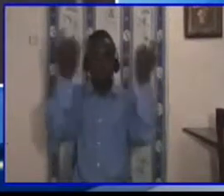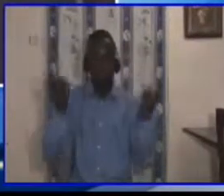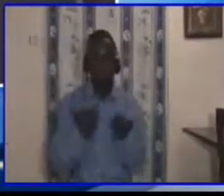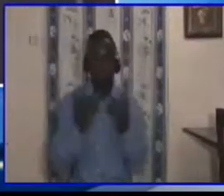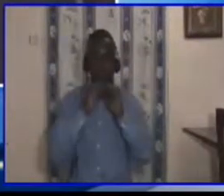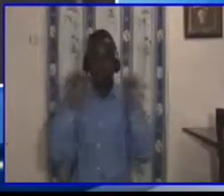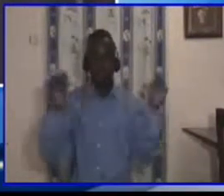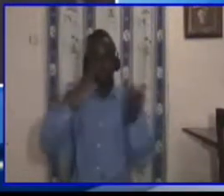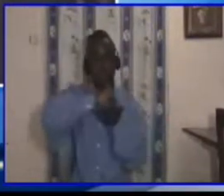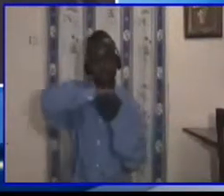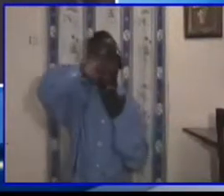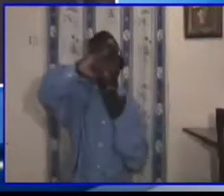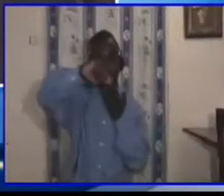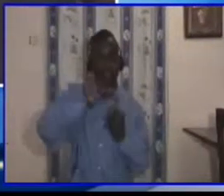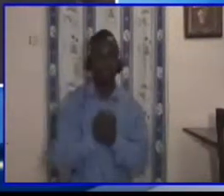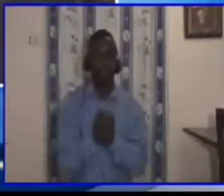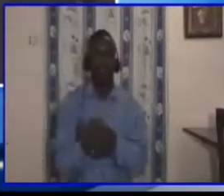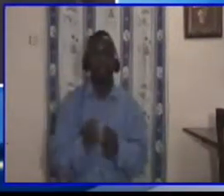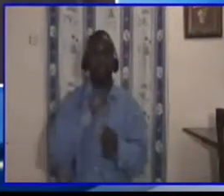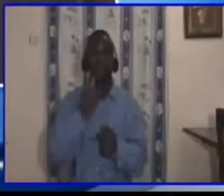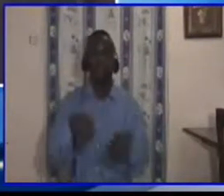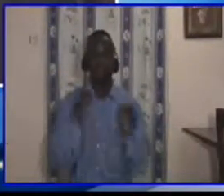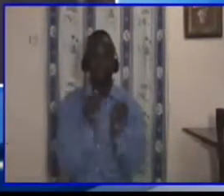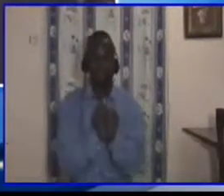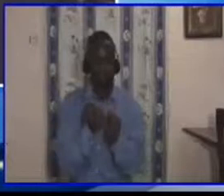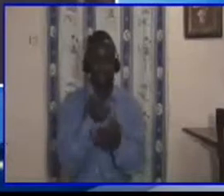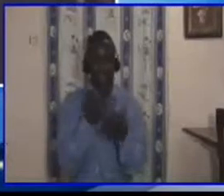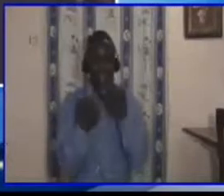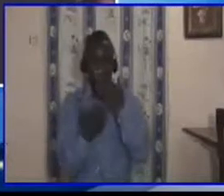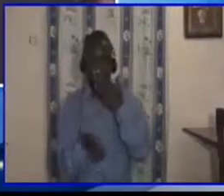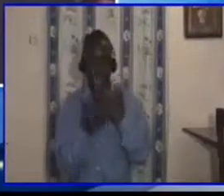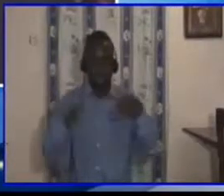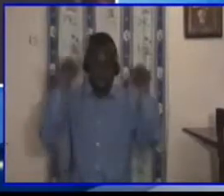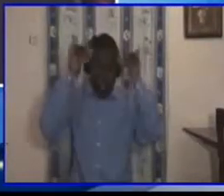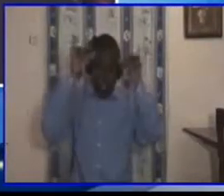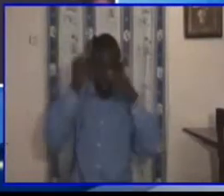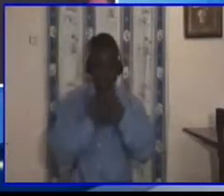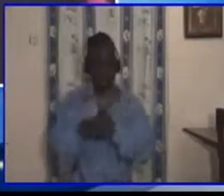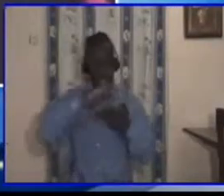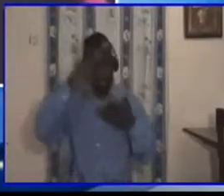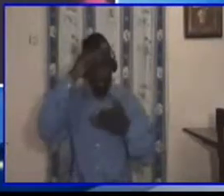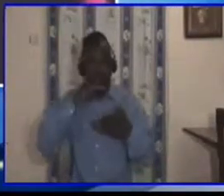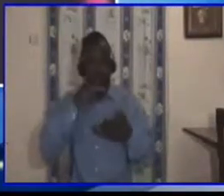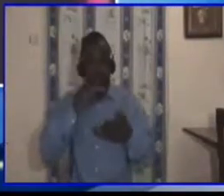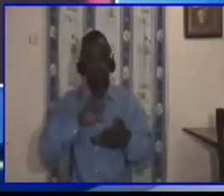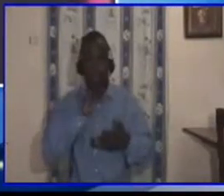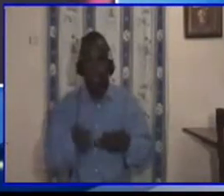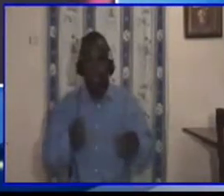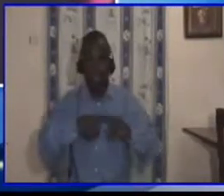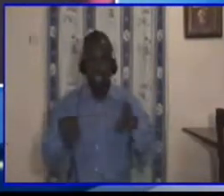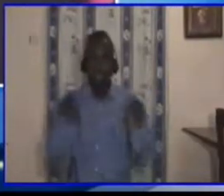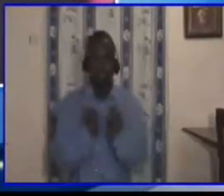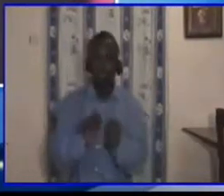non con sangue di capri e di vitelli ma col proprio sangue